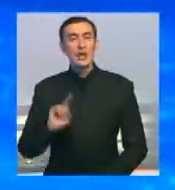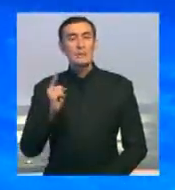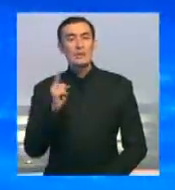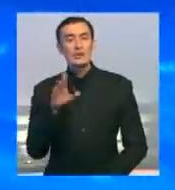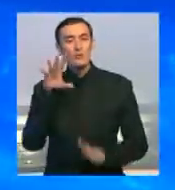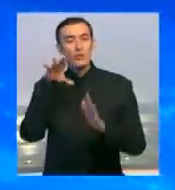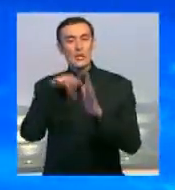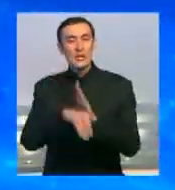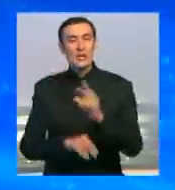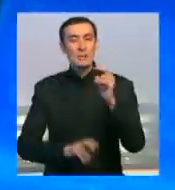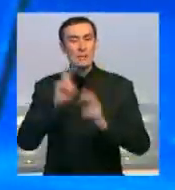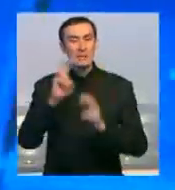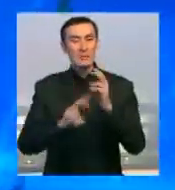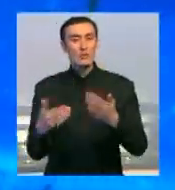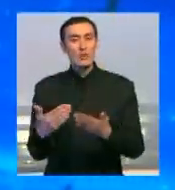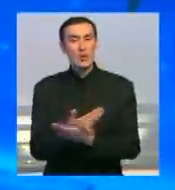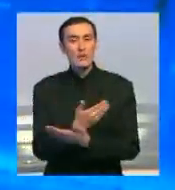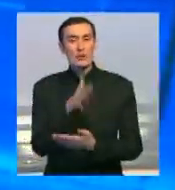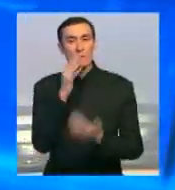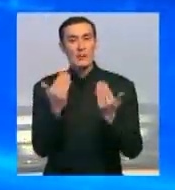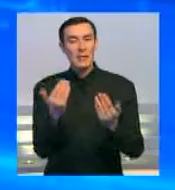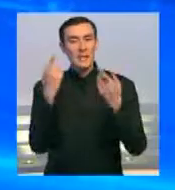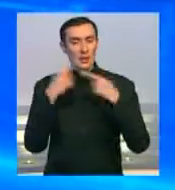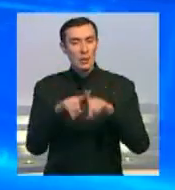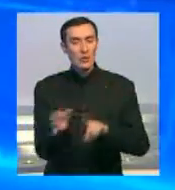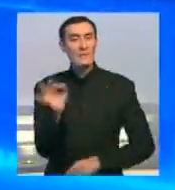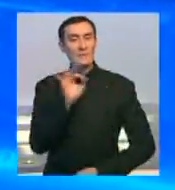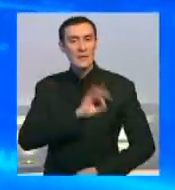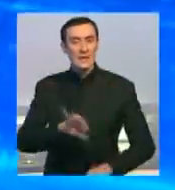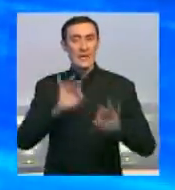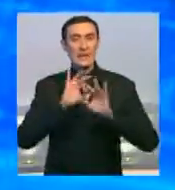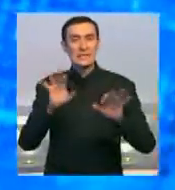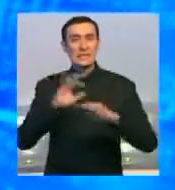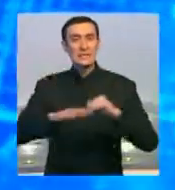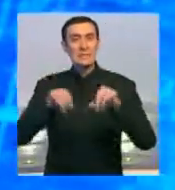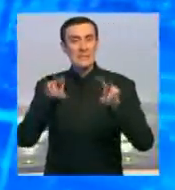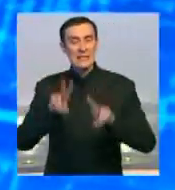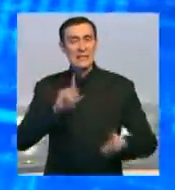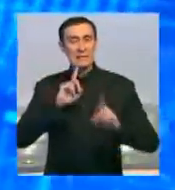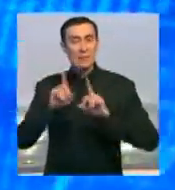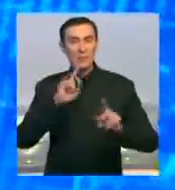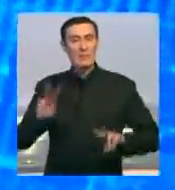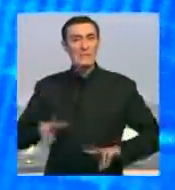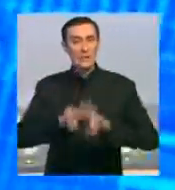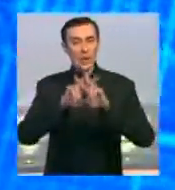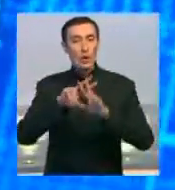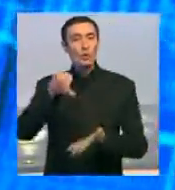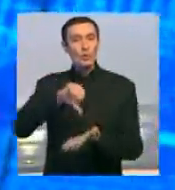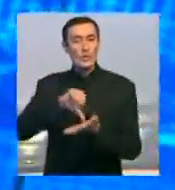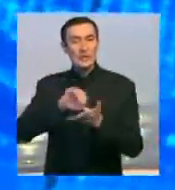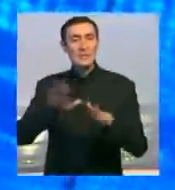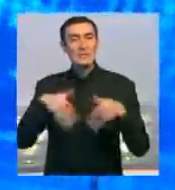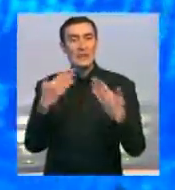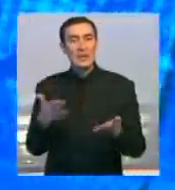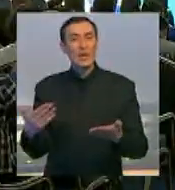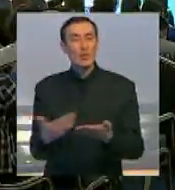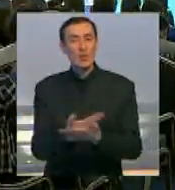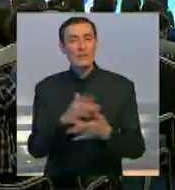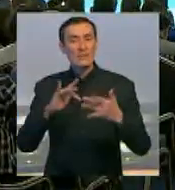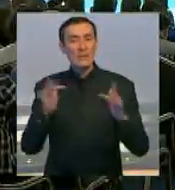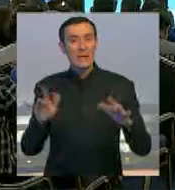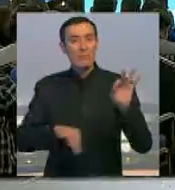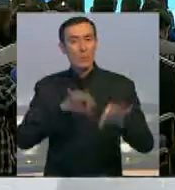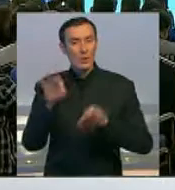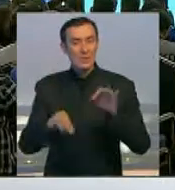Почему внедрять на производстве современные технологии выгодно, рассказали эксперты на форуме в Астане. Его участники презентовали новые цифровые